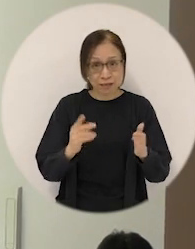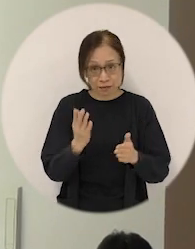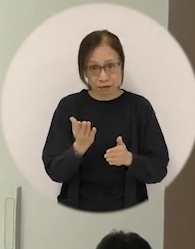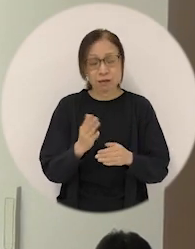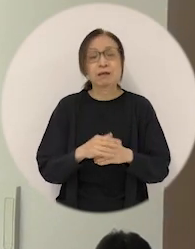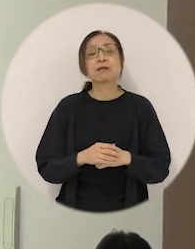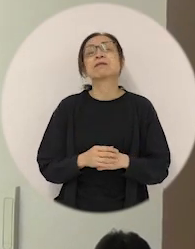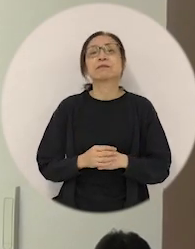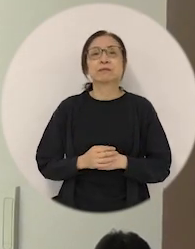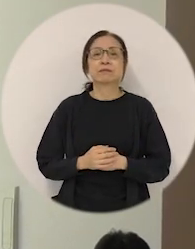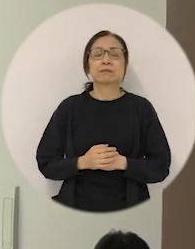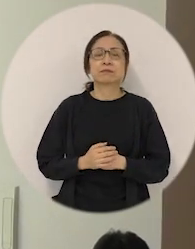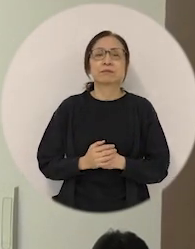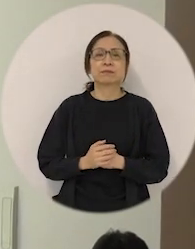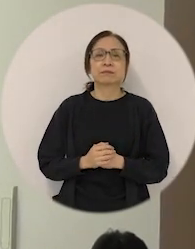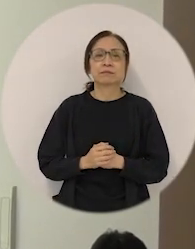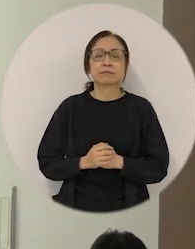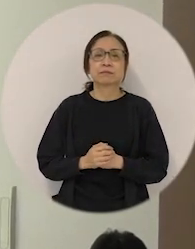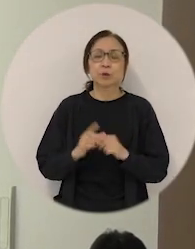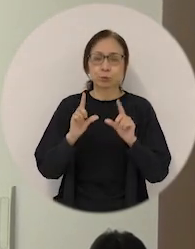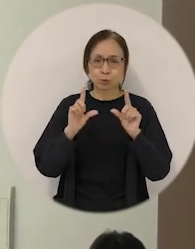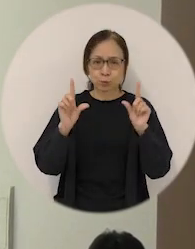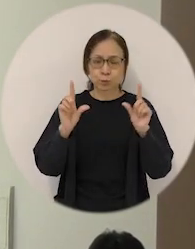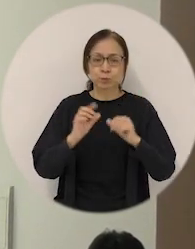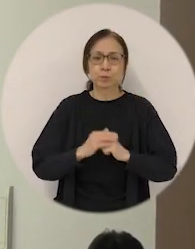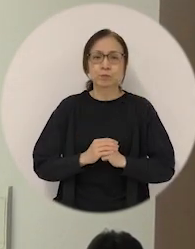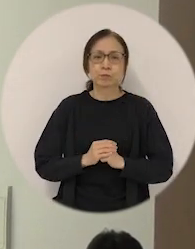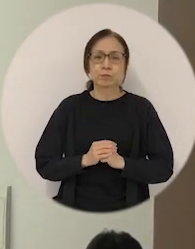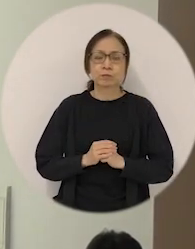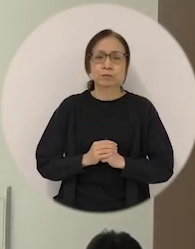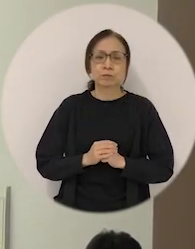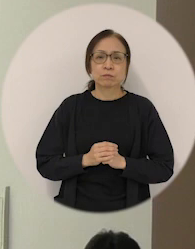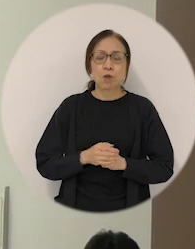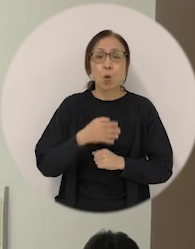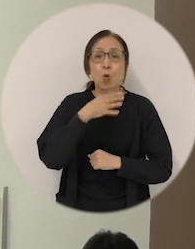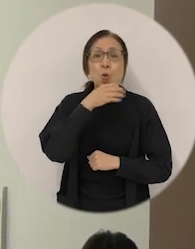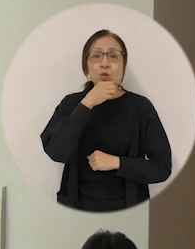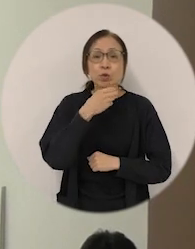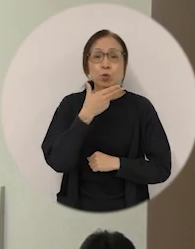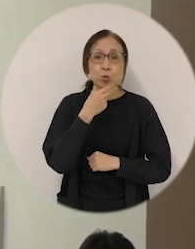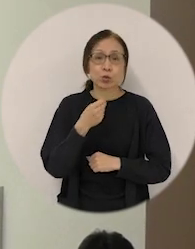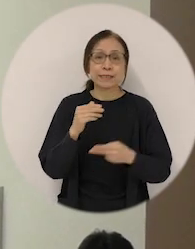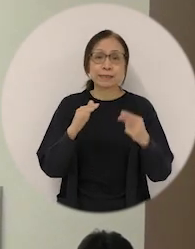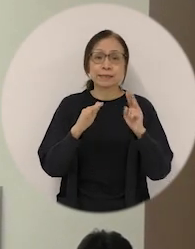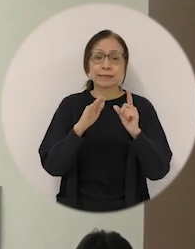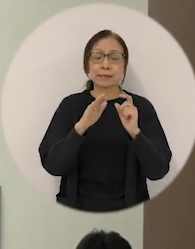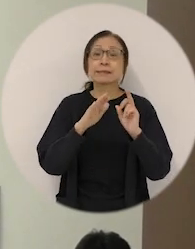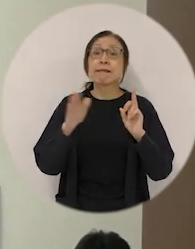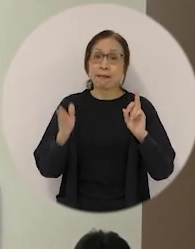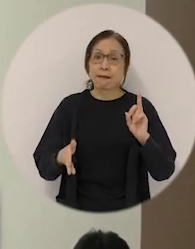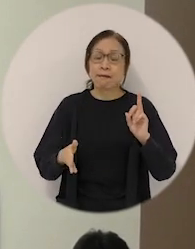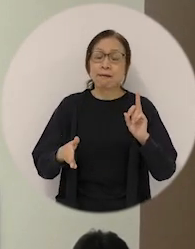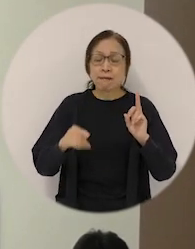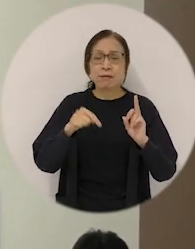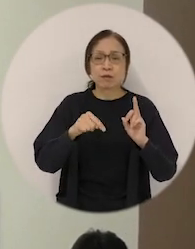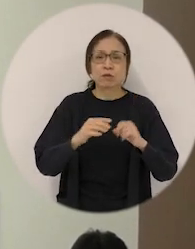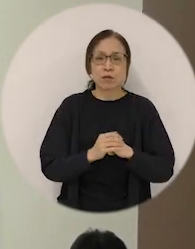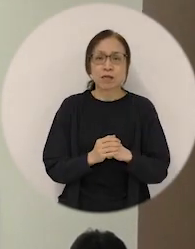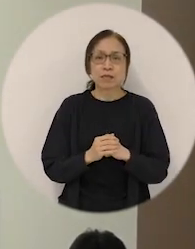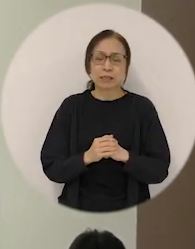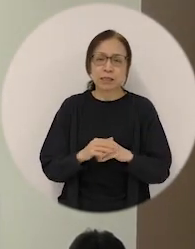ませんでしょうか。 老人福祉センターについては今年度中 の完成を目指したいというふうに考えています